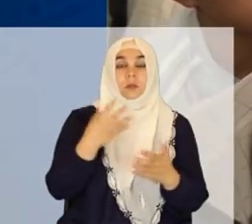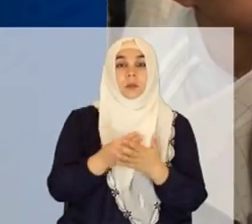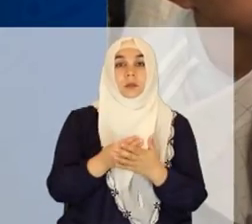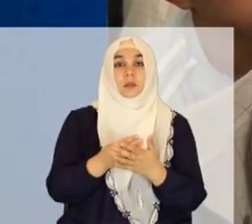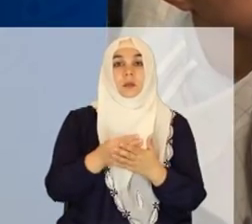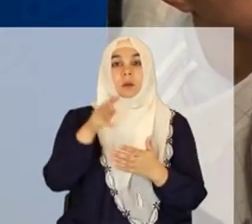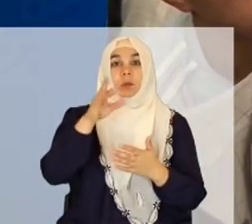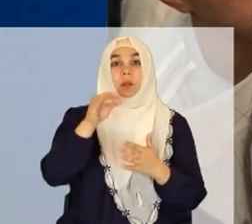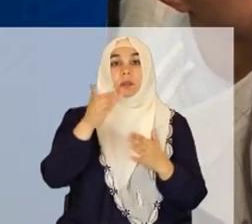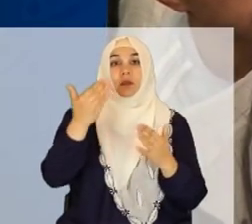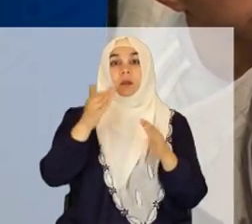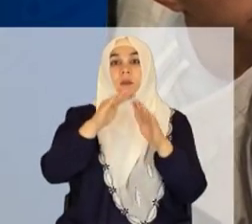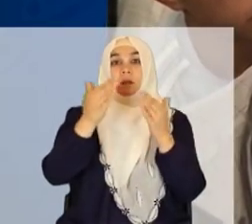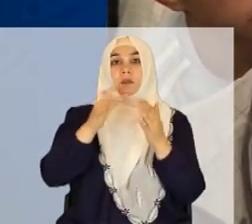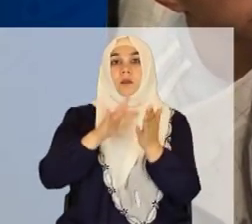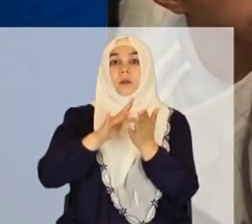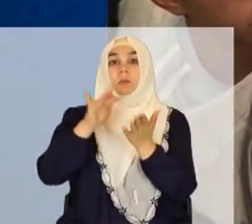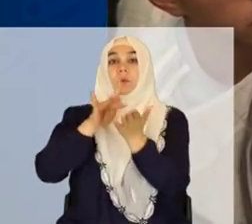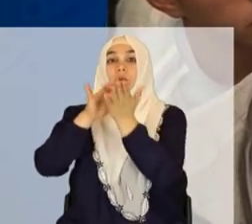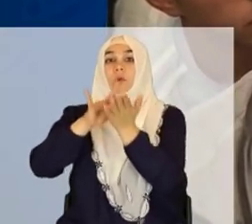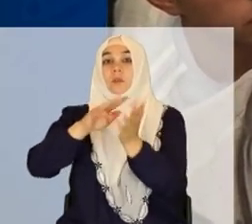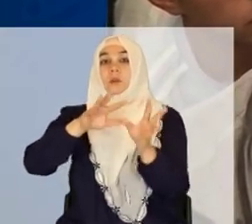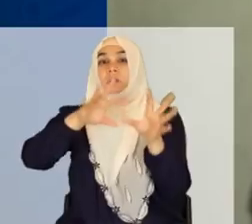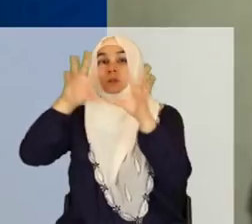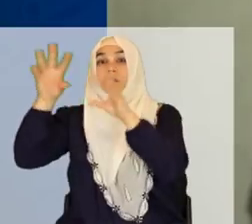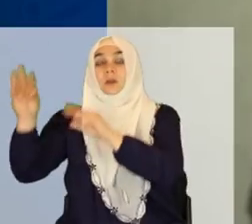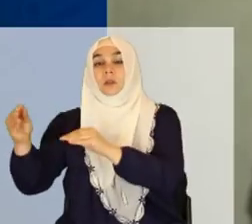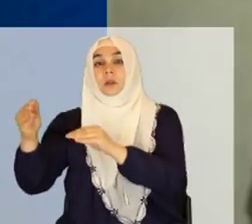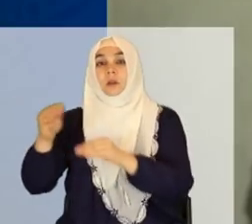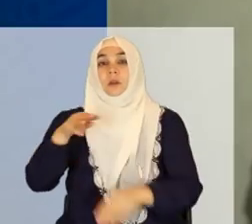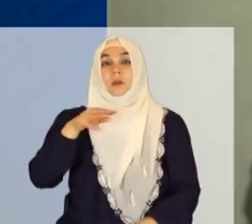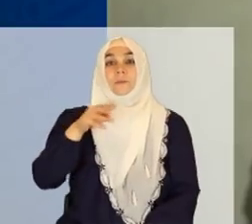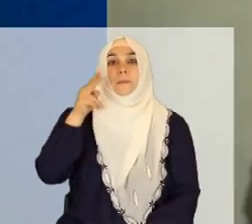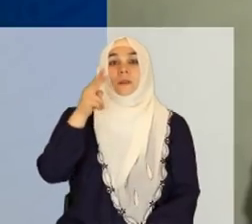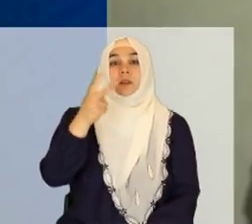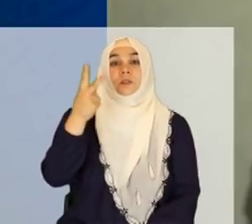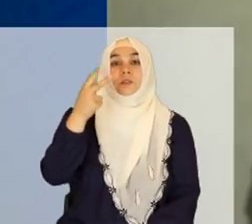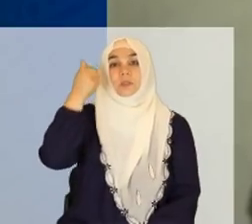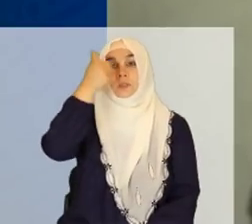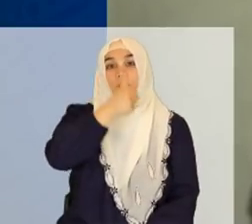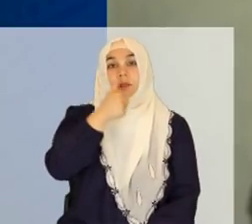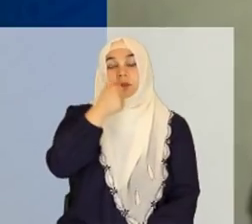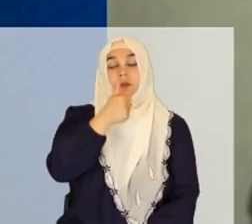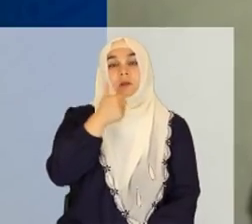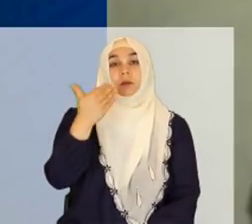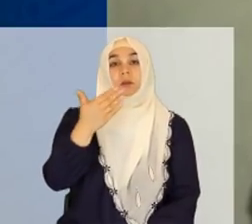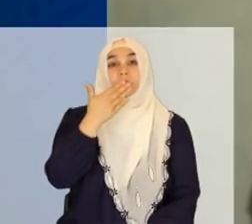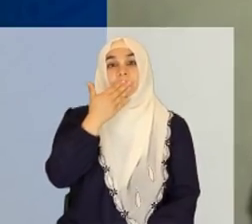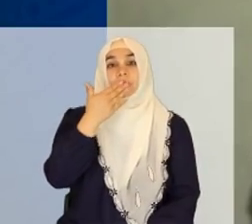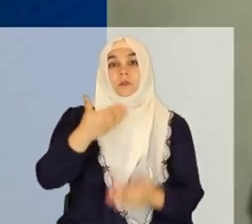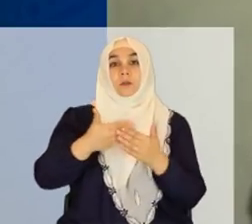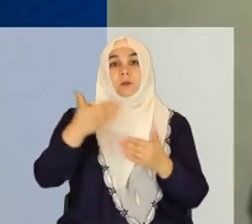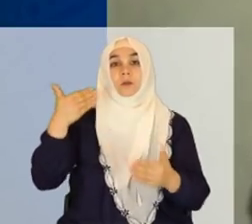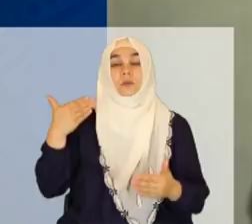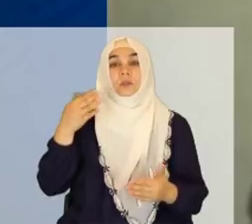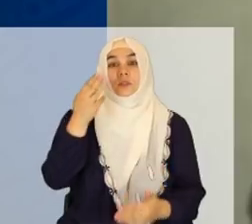Madinai Munavvaraga hijrat qilib kelganlaridan so'ng Hijriy sananing 2-yilida Ramazondan